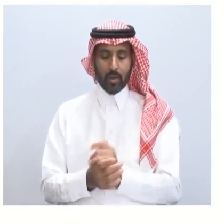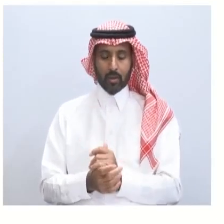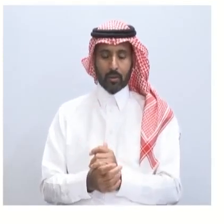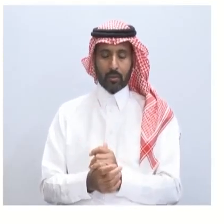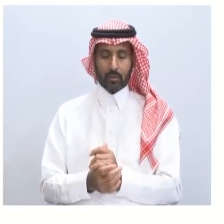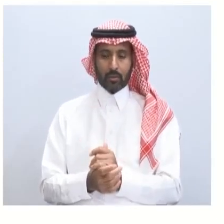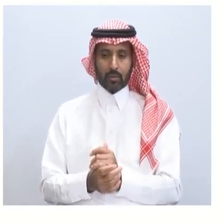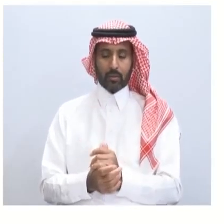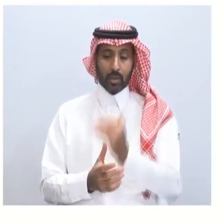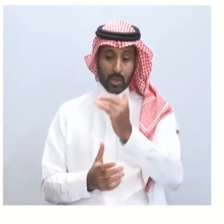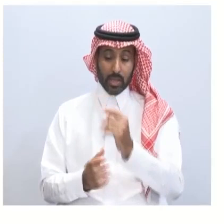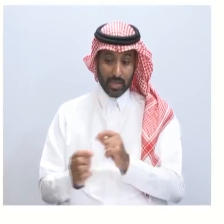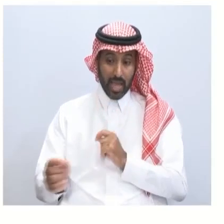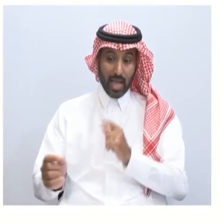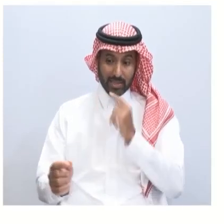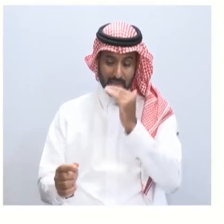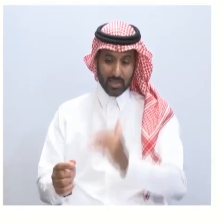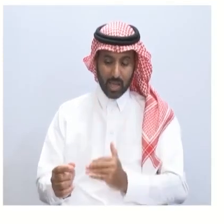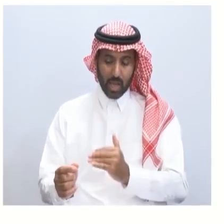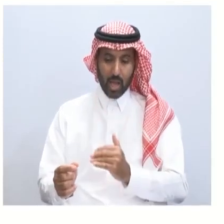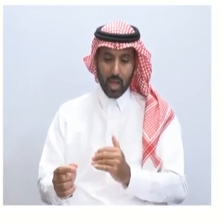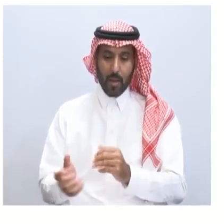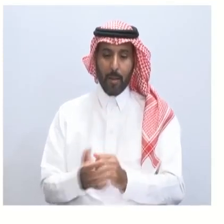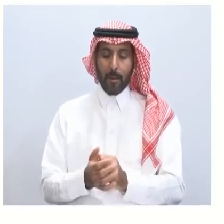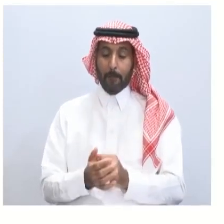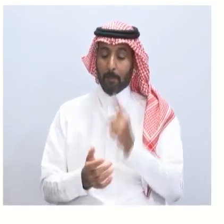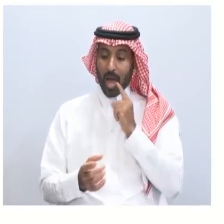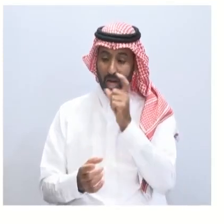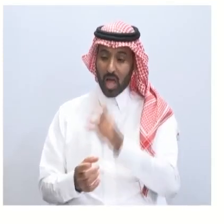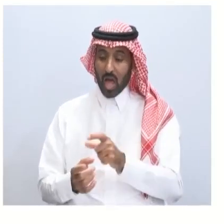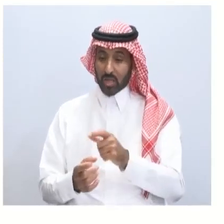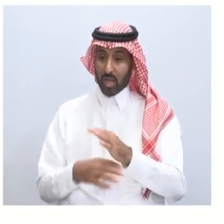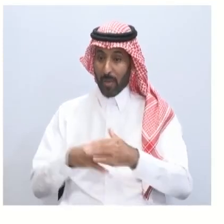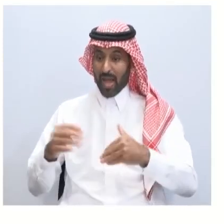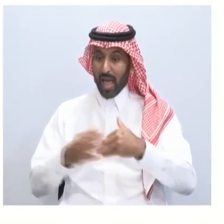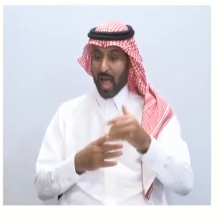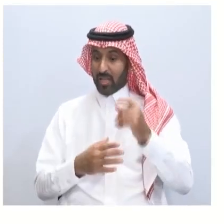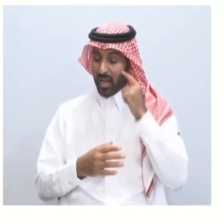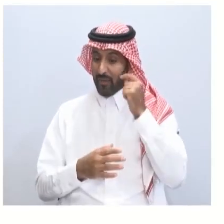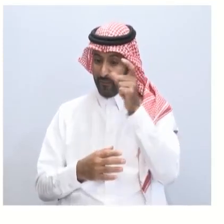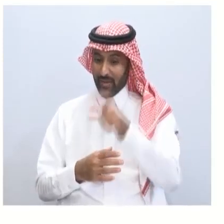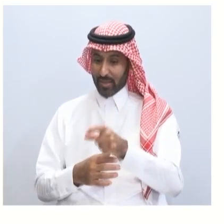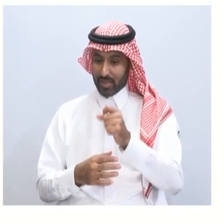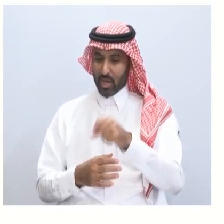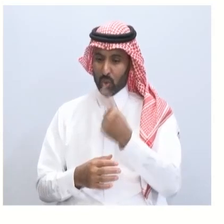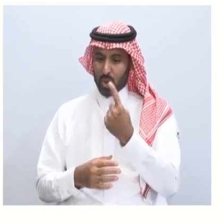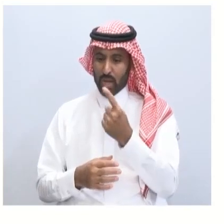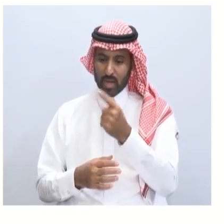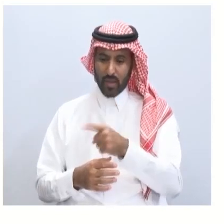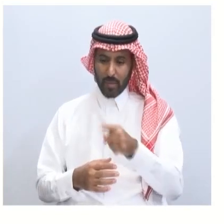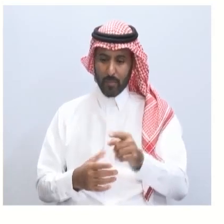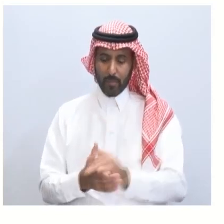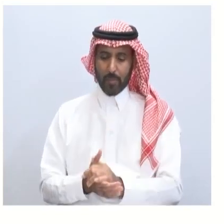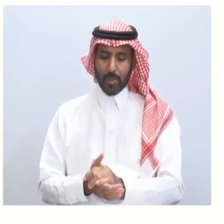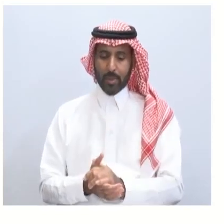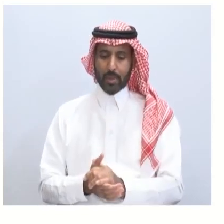لماذا بارك الله فيكم لقياس المهارات الفرديه لكل طالبه